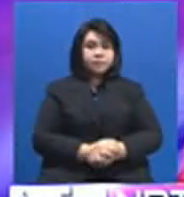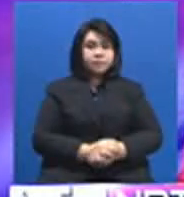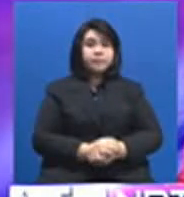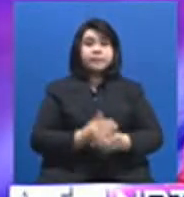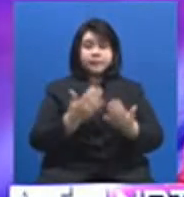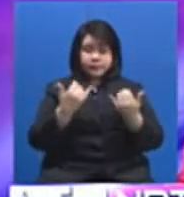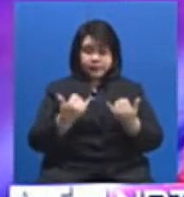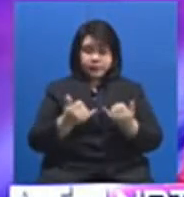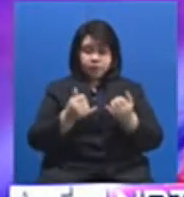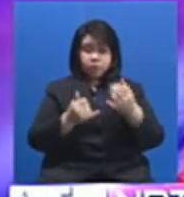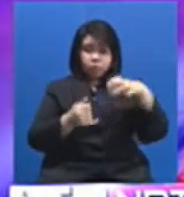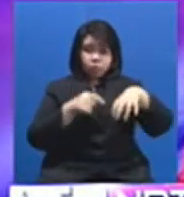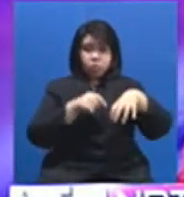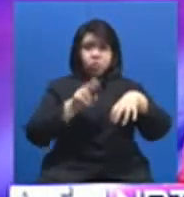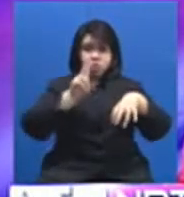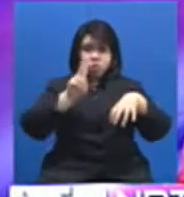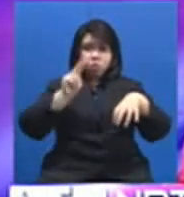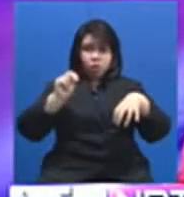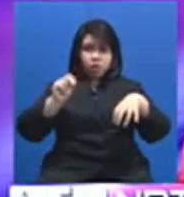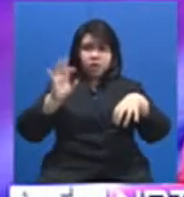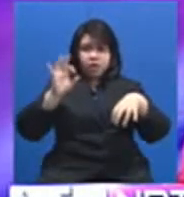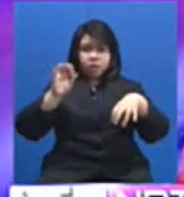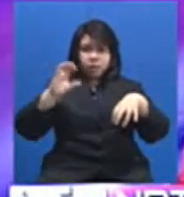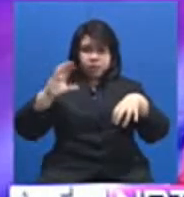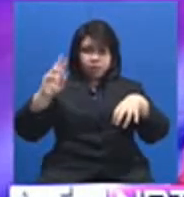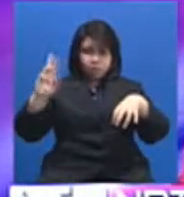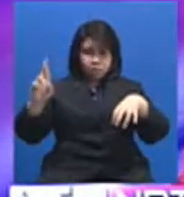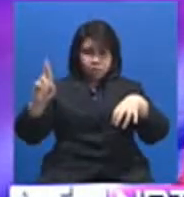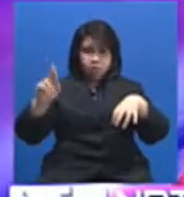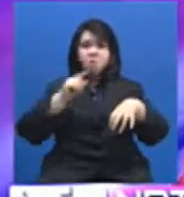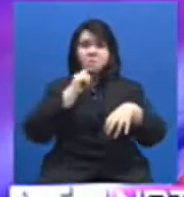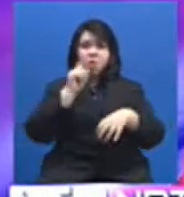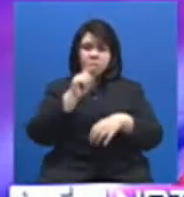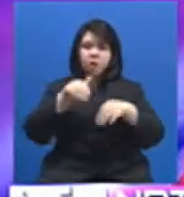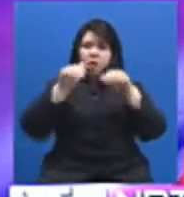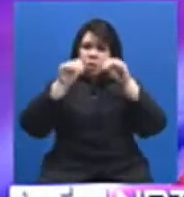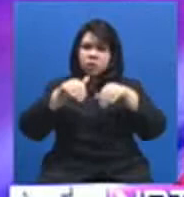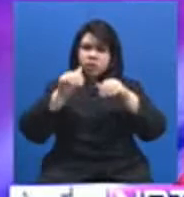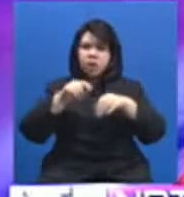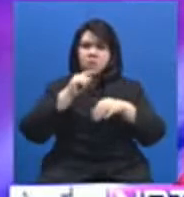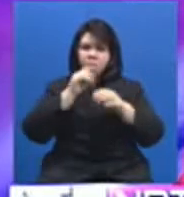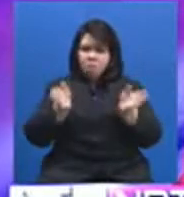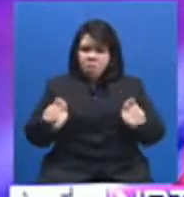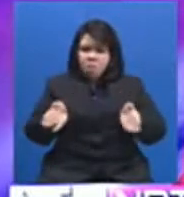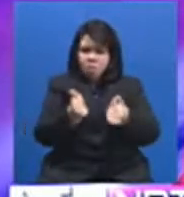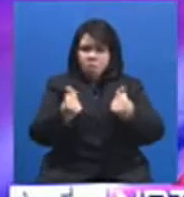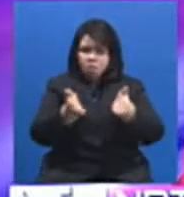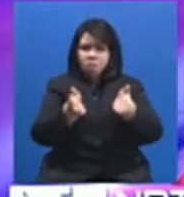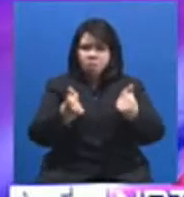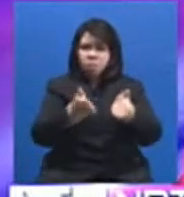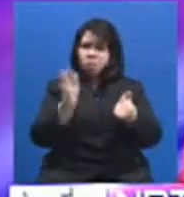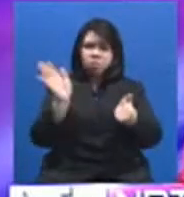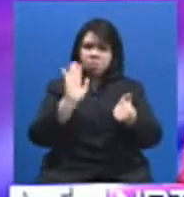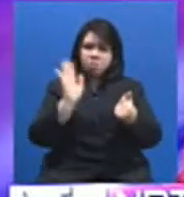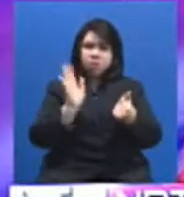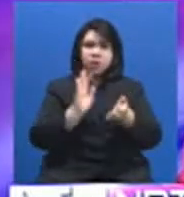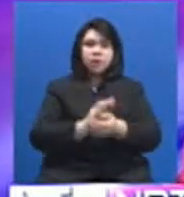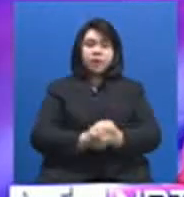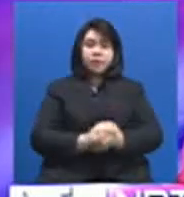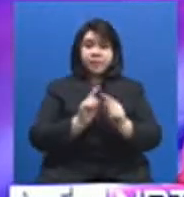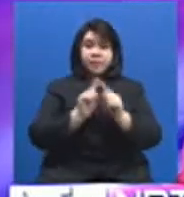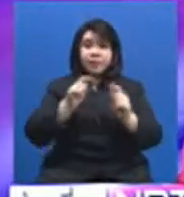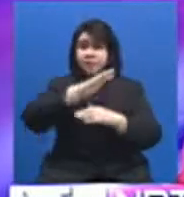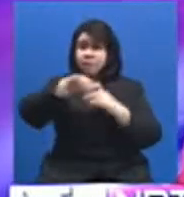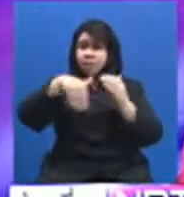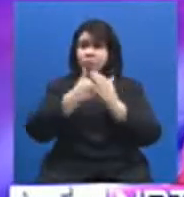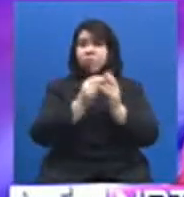นที่ unscยืนยันกับทูตออสเตรเลียทางการไทยไม่ได้ผลักดันผู้หนีภัยจากการสู้รบกลับเมียนมาร์แต่ทั้งหมดเดิน